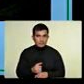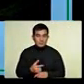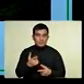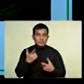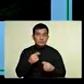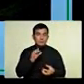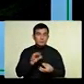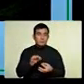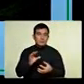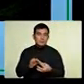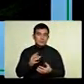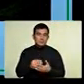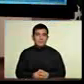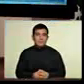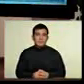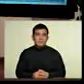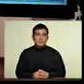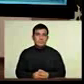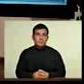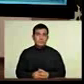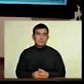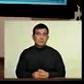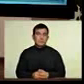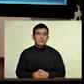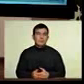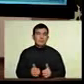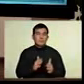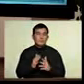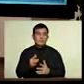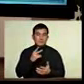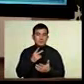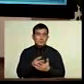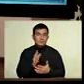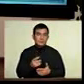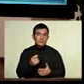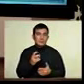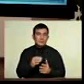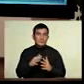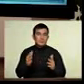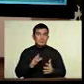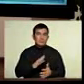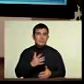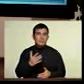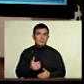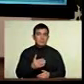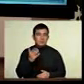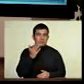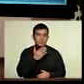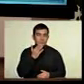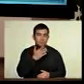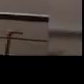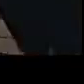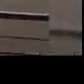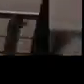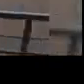впадает в Аральское море. А сейчас давайте мы с вами проделаем небольшое путешествие по Амударье.